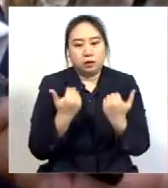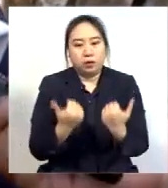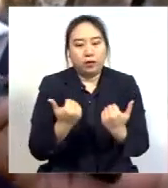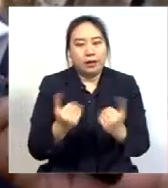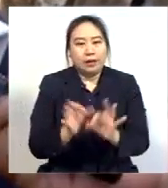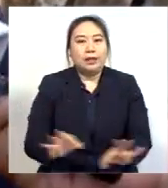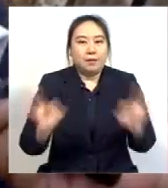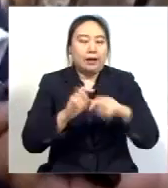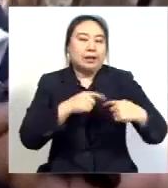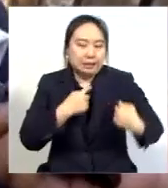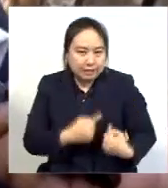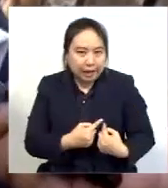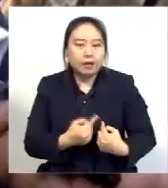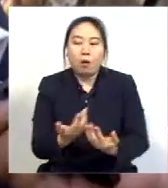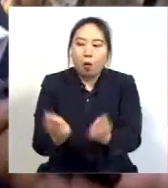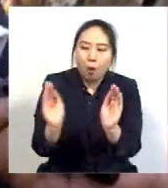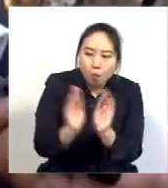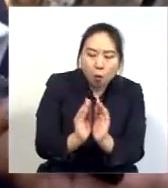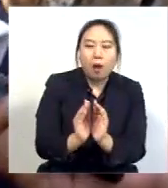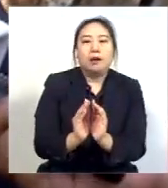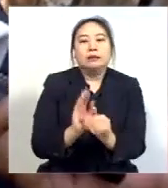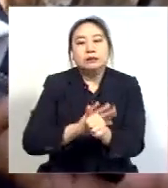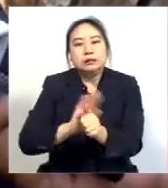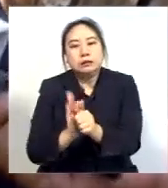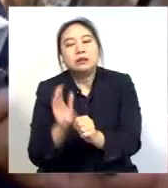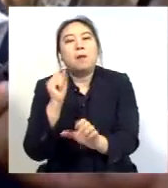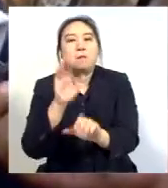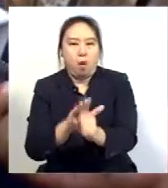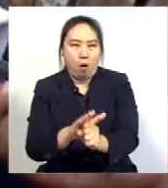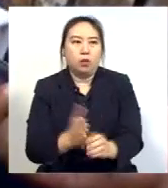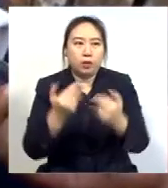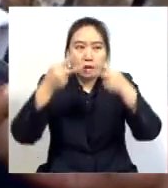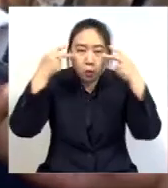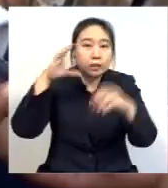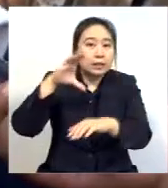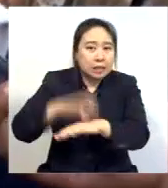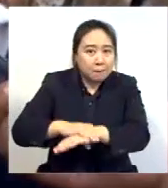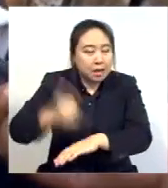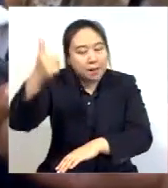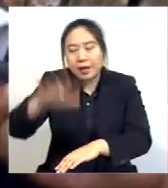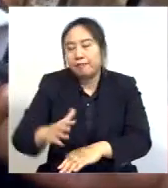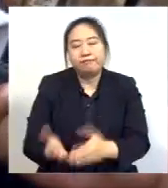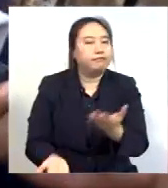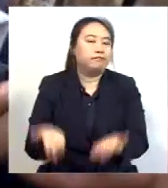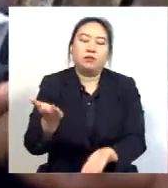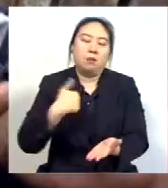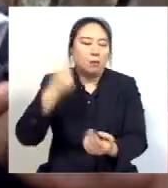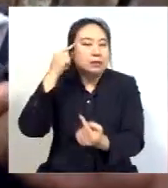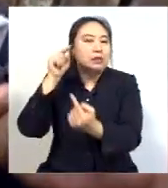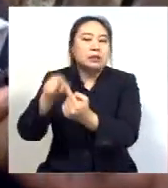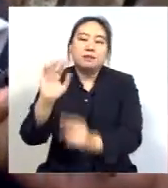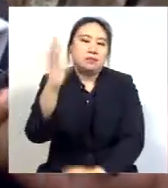ค่เยียวยาจิตใจกันในครอบครัวไปก่อนส่วนเรื่องคนร้ายจะจับได้หรือไม่ได้นั่นคืออีกเรื่องนึงแล้วผมไม่ได้มองไปตรงนั้น